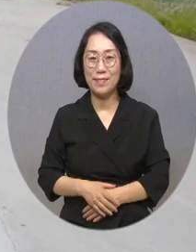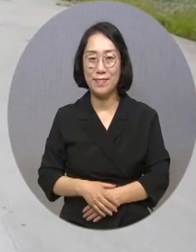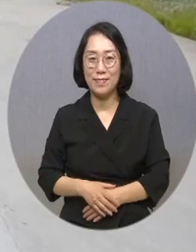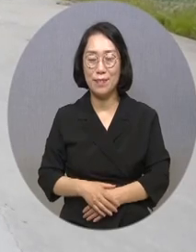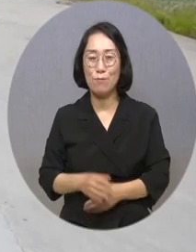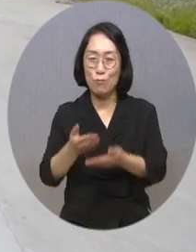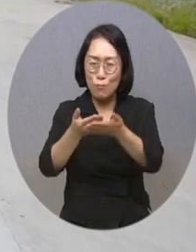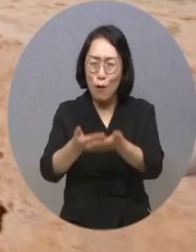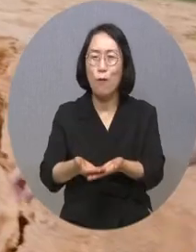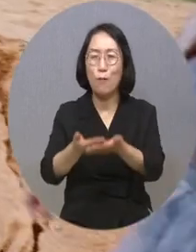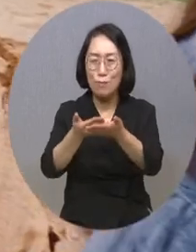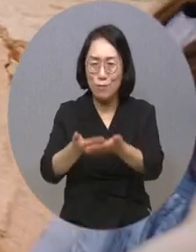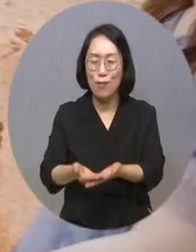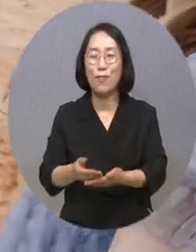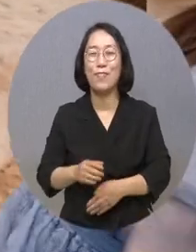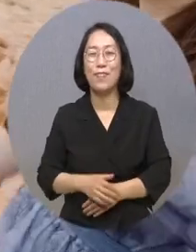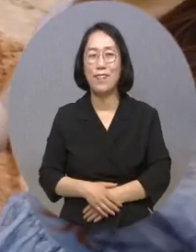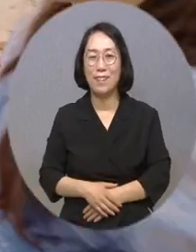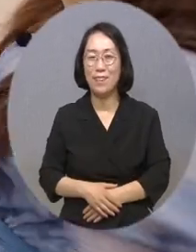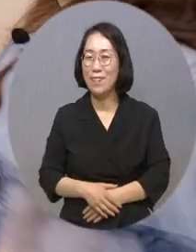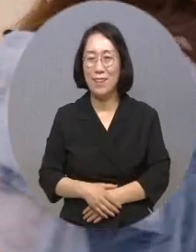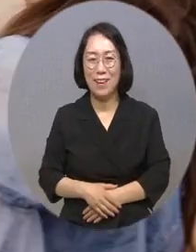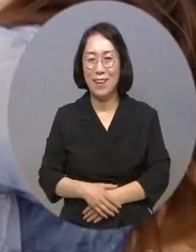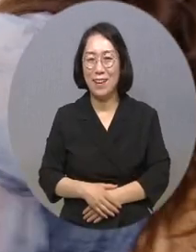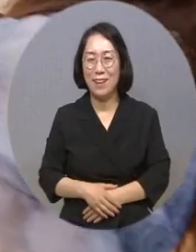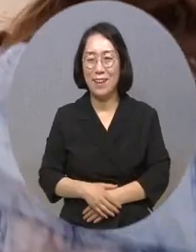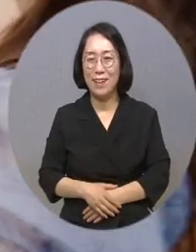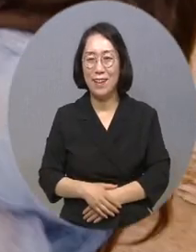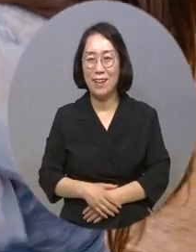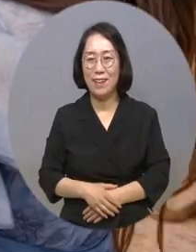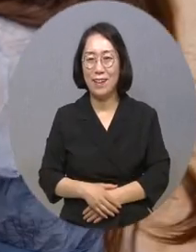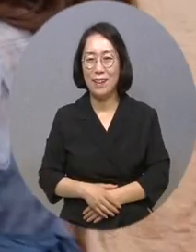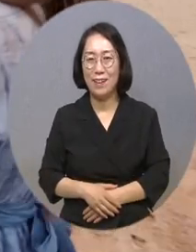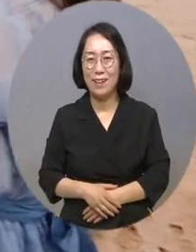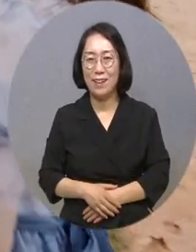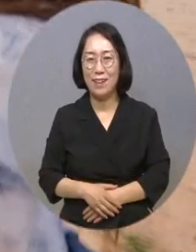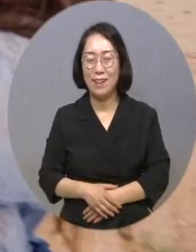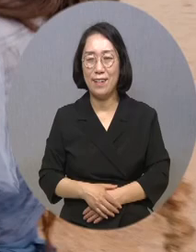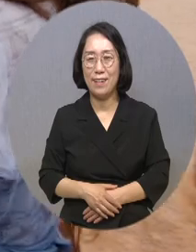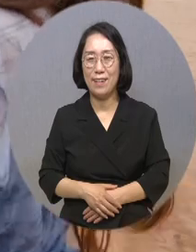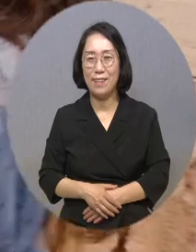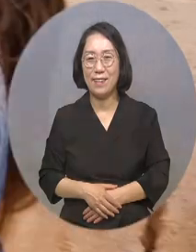우와 무거워. 너무 독특합니다. 우리가 황토 침질만 유지하지 않습니까?